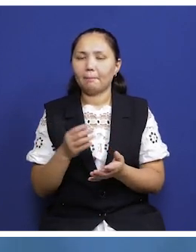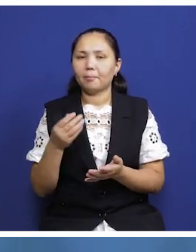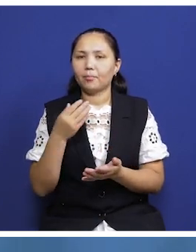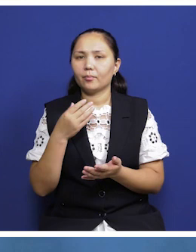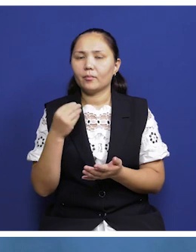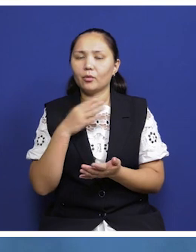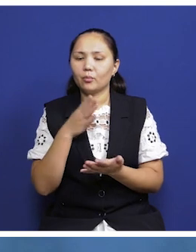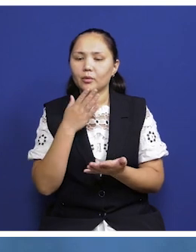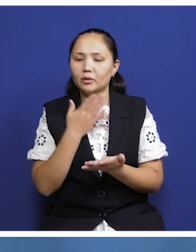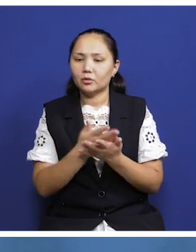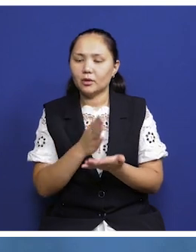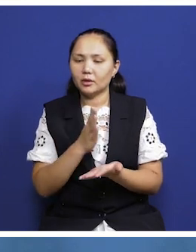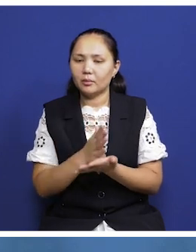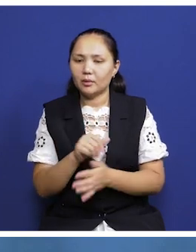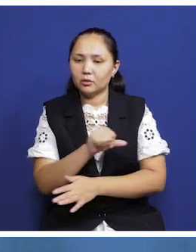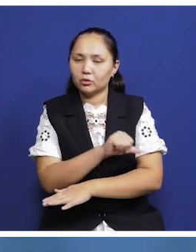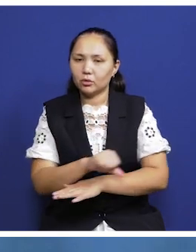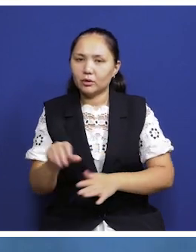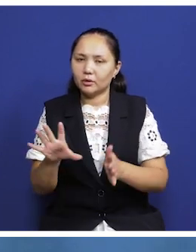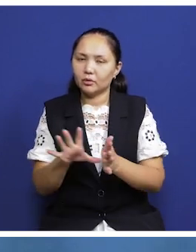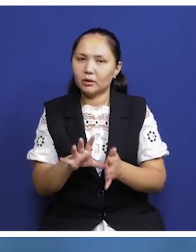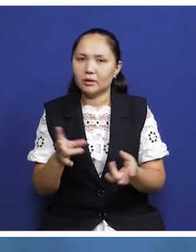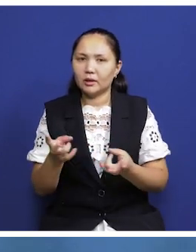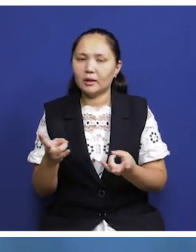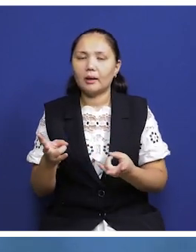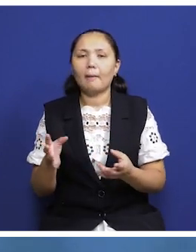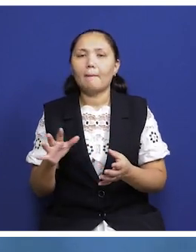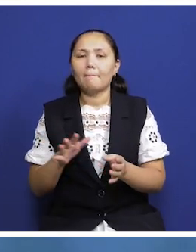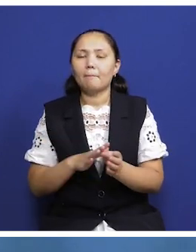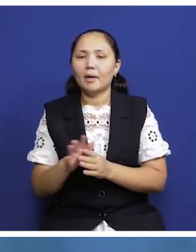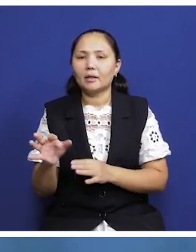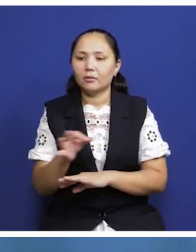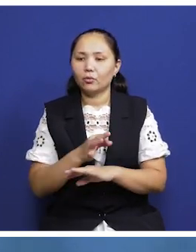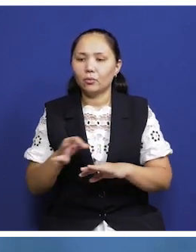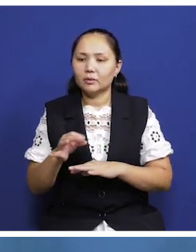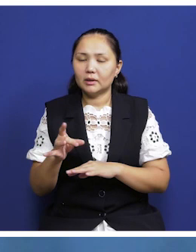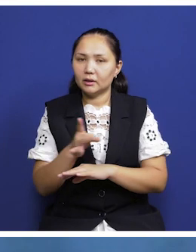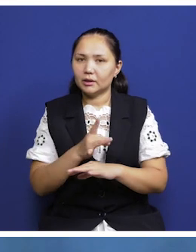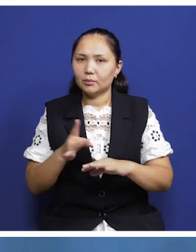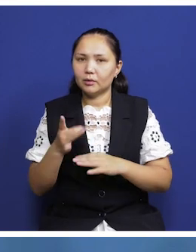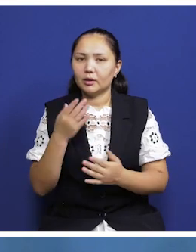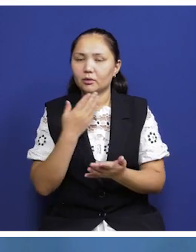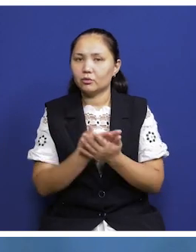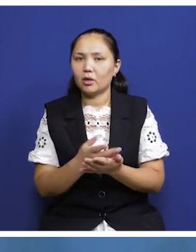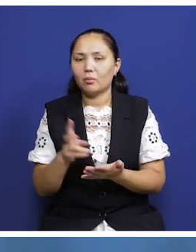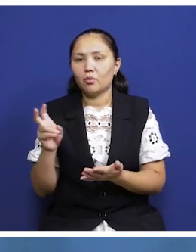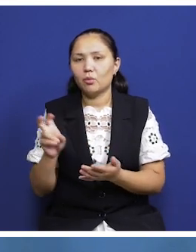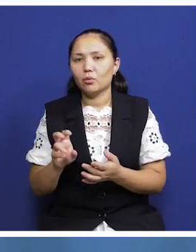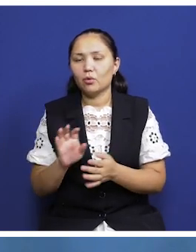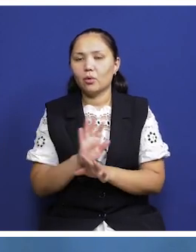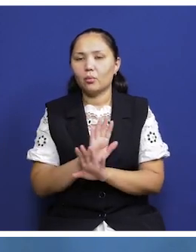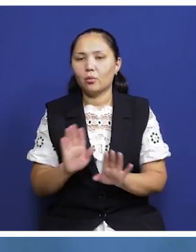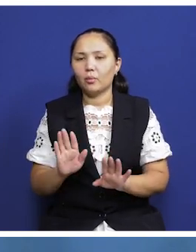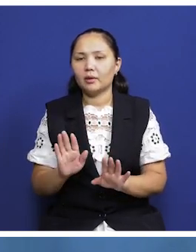сұраныстар бар, ана жерге жол керек, мына жерге свет керек, бірақ барлығын біз мына облыстан немесе республикадан сұрап отыруға ондай